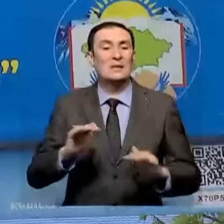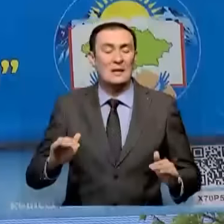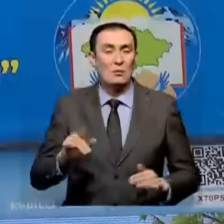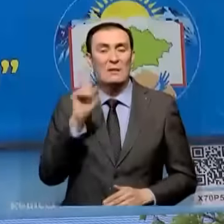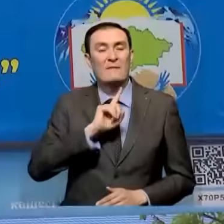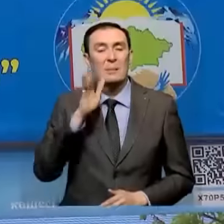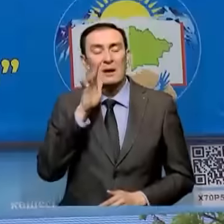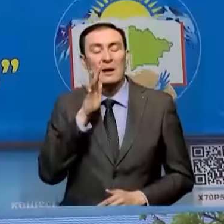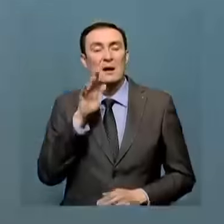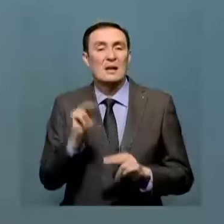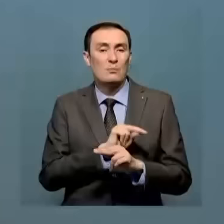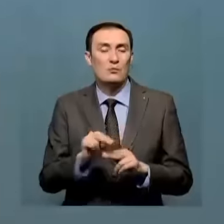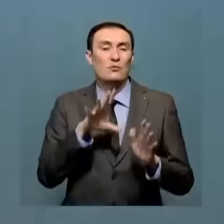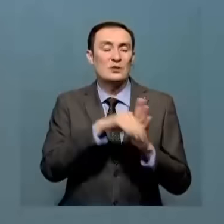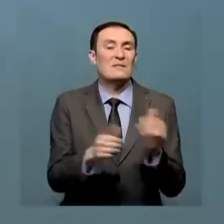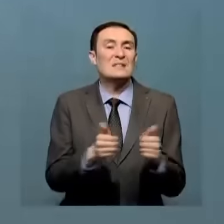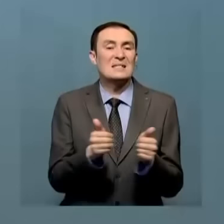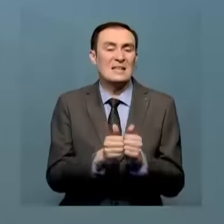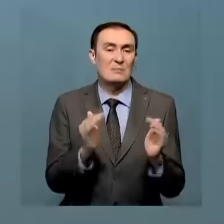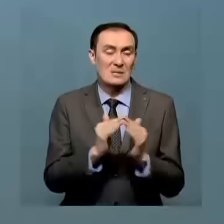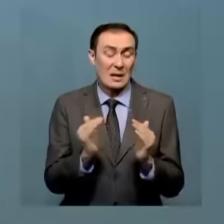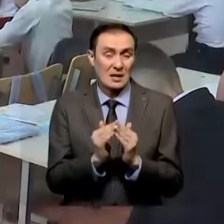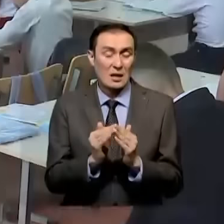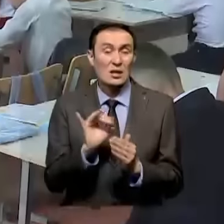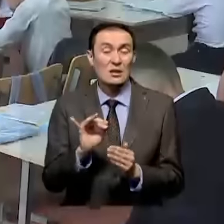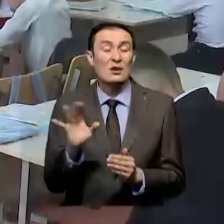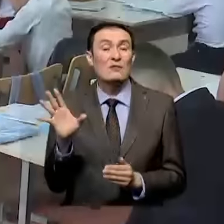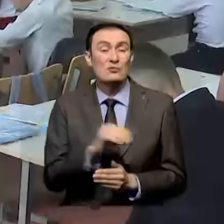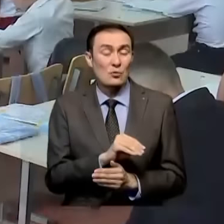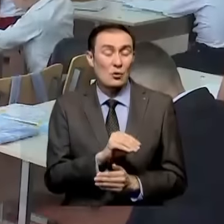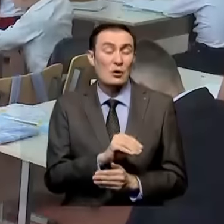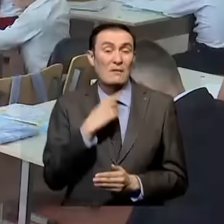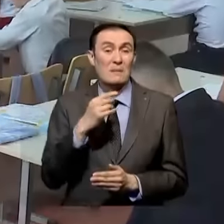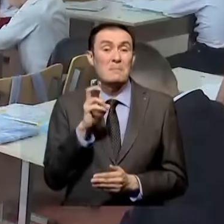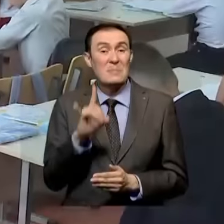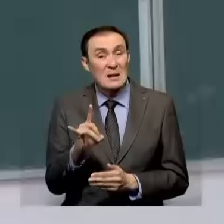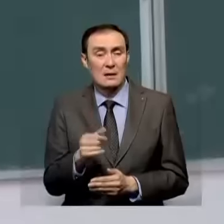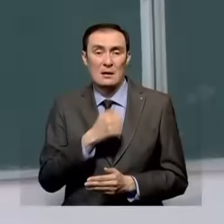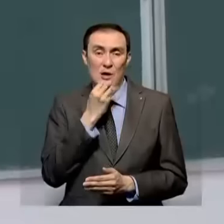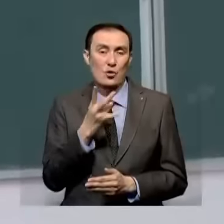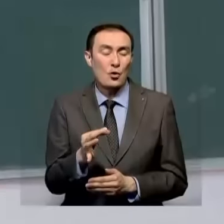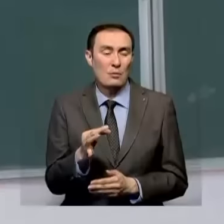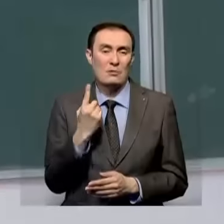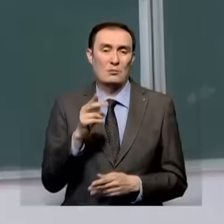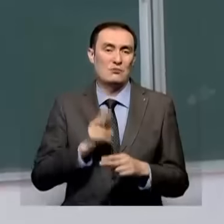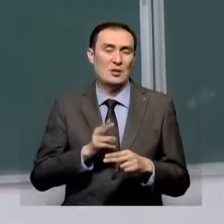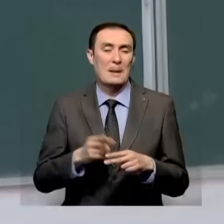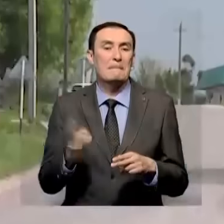На время ремонтных работ их разместили в соседнем здании. И все бы хорошо, говорят родители, если бы не одно «но»